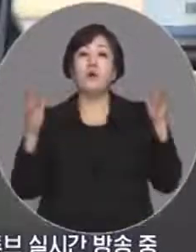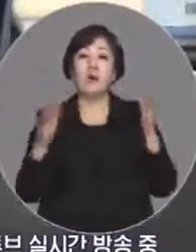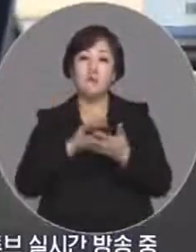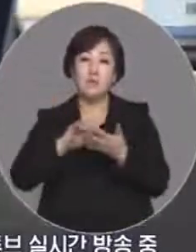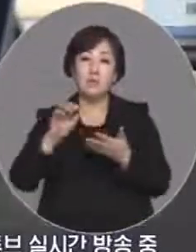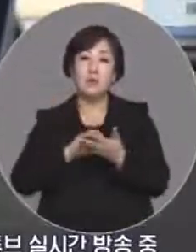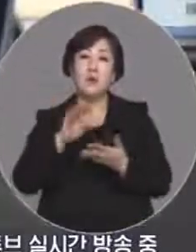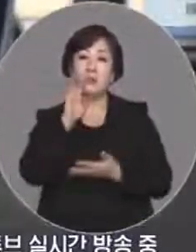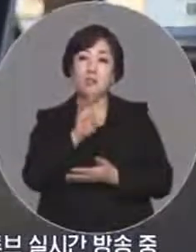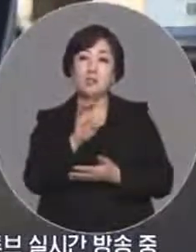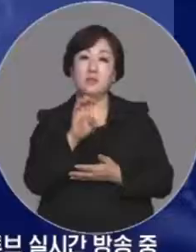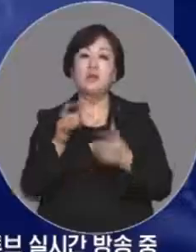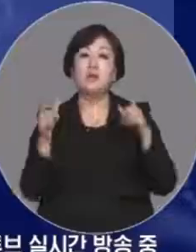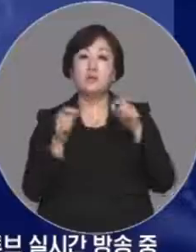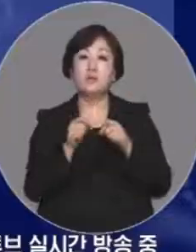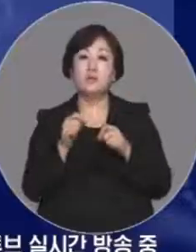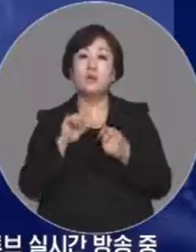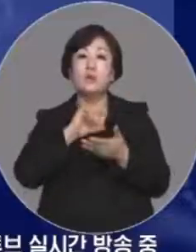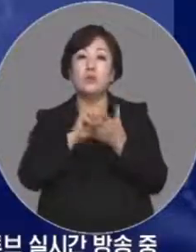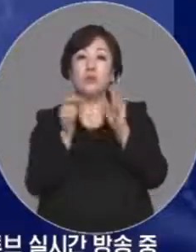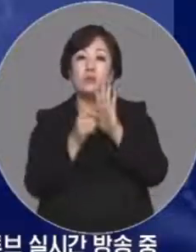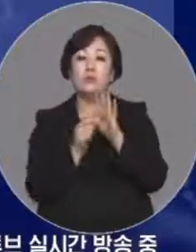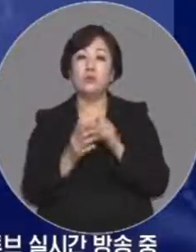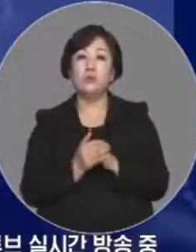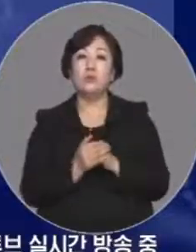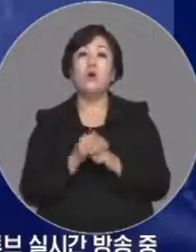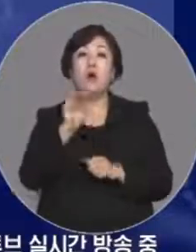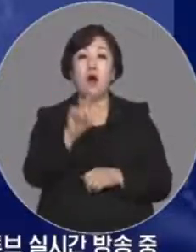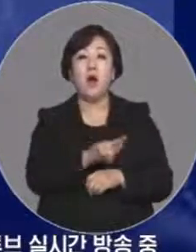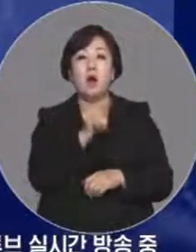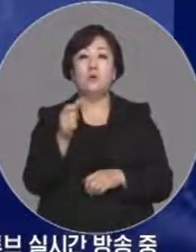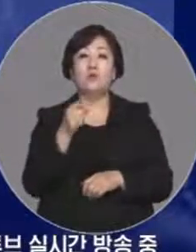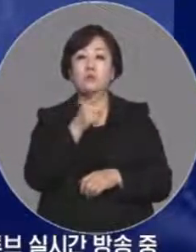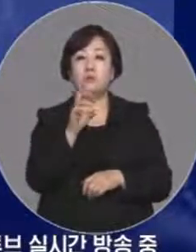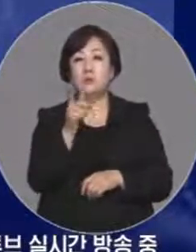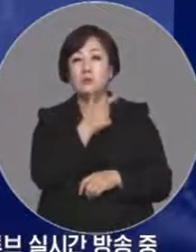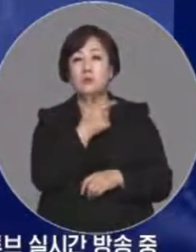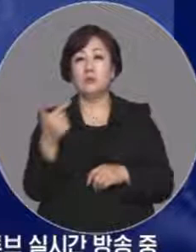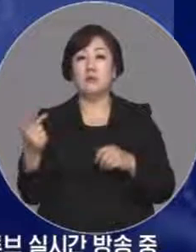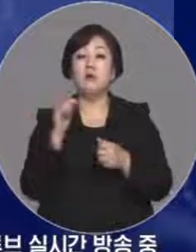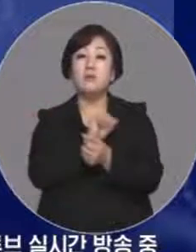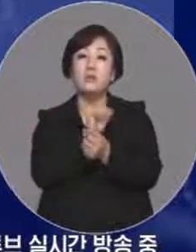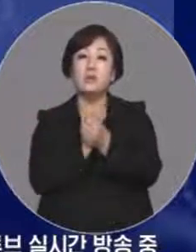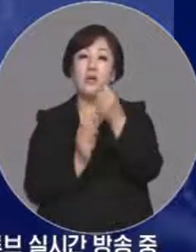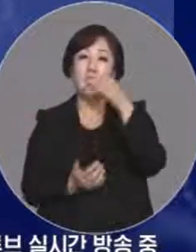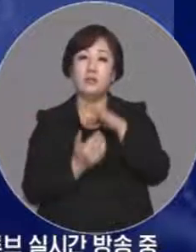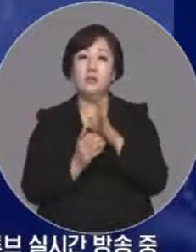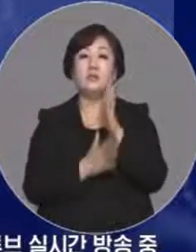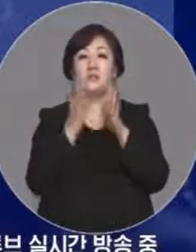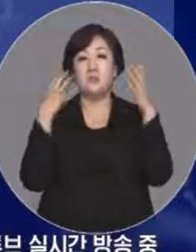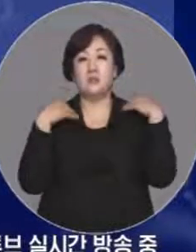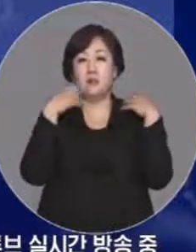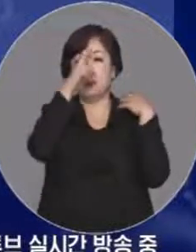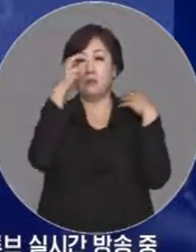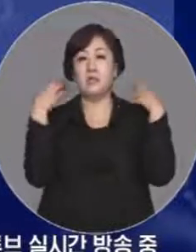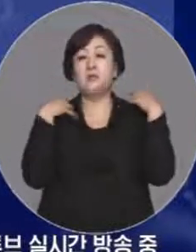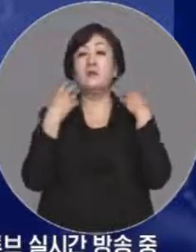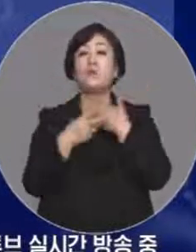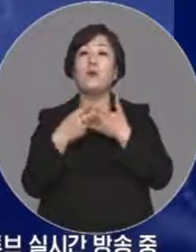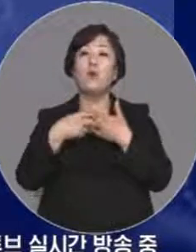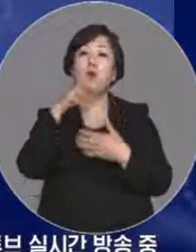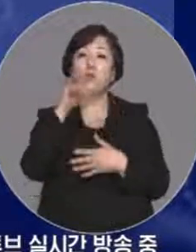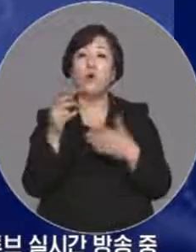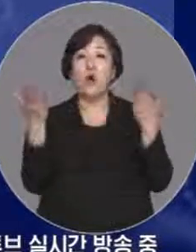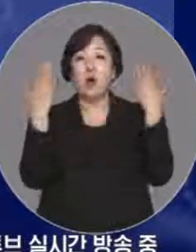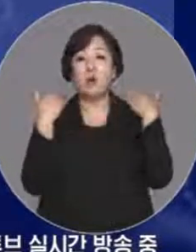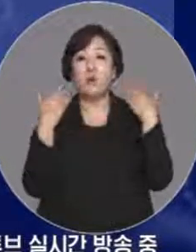가까이 늘었습니다. 울산에서 하루 동안 수십 명의 확진자가 추가된 가운데 시청과 경찰청, 병원,